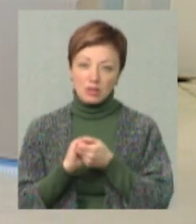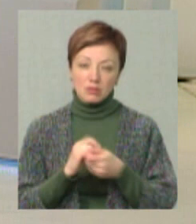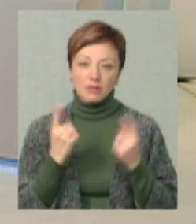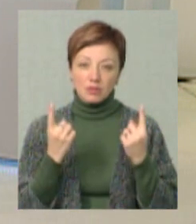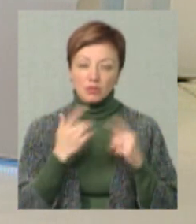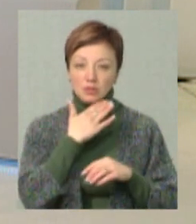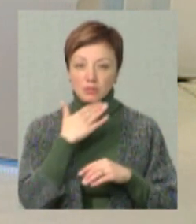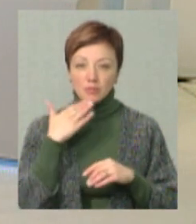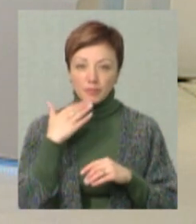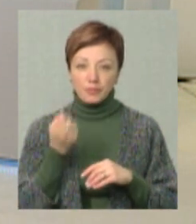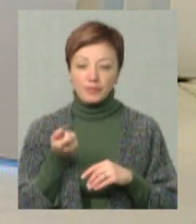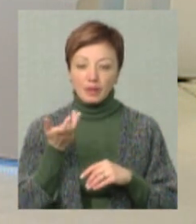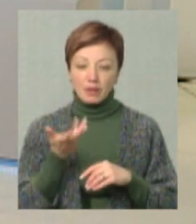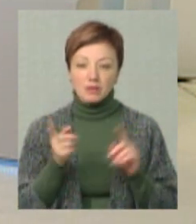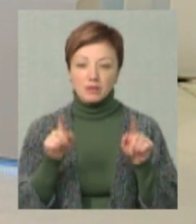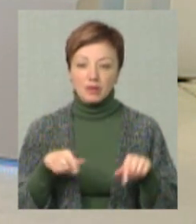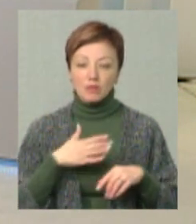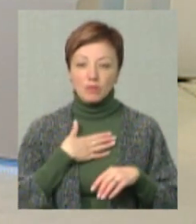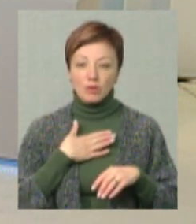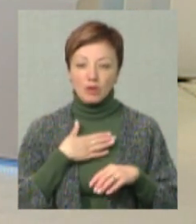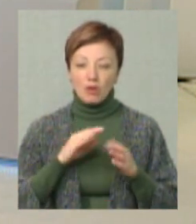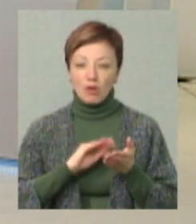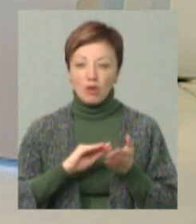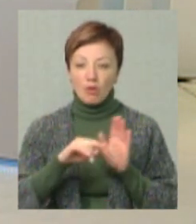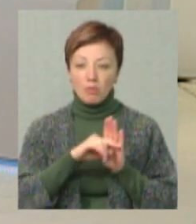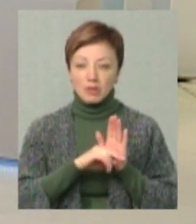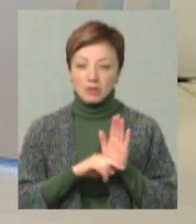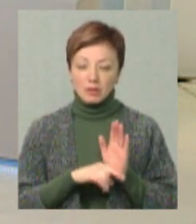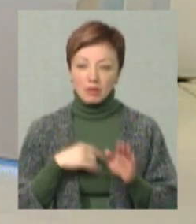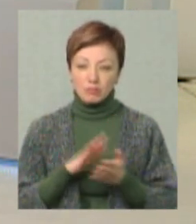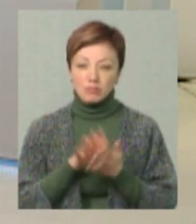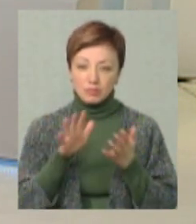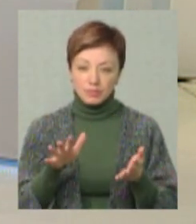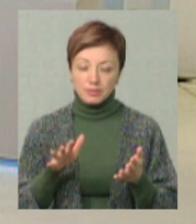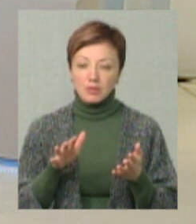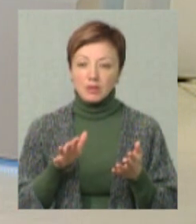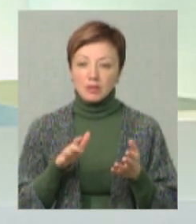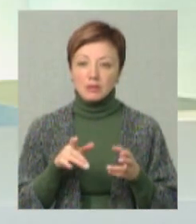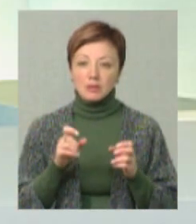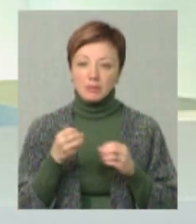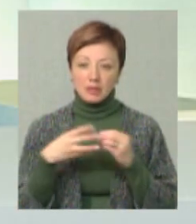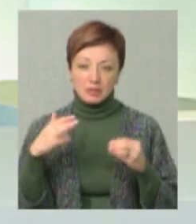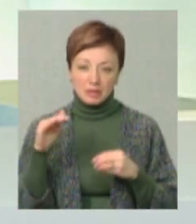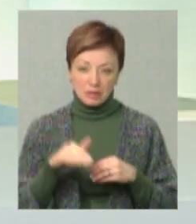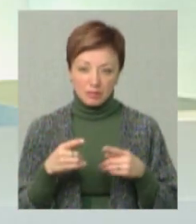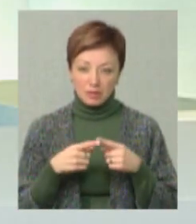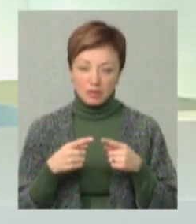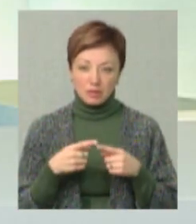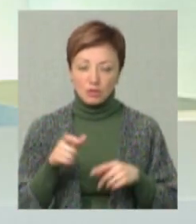асоціацію. Величезна кількість, навіть мені в коментарях, там, де я засуджував здачу квартири за 15